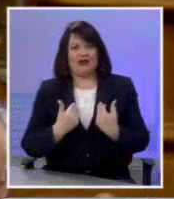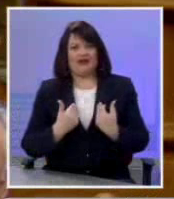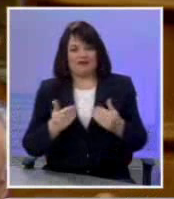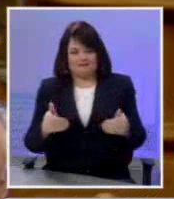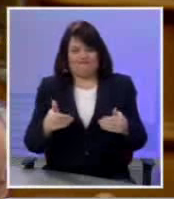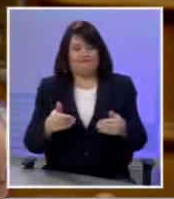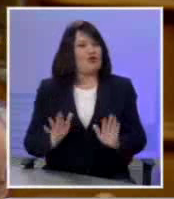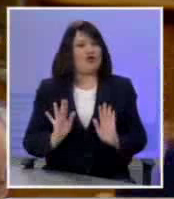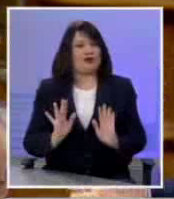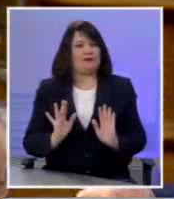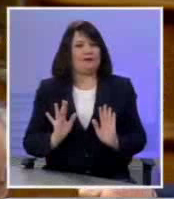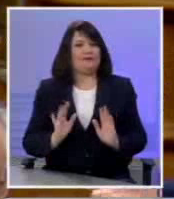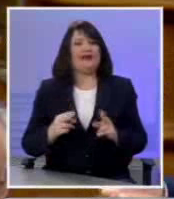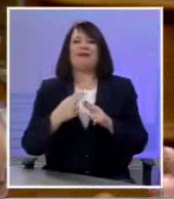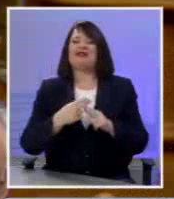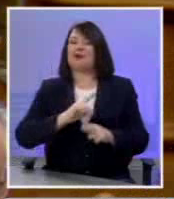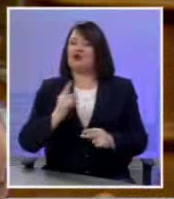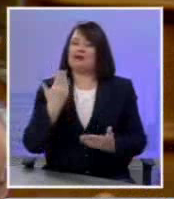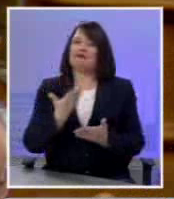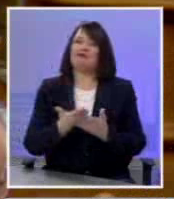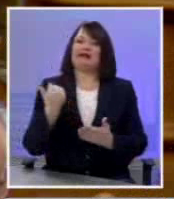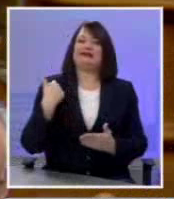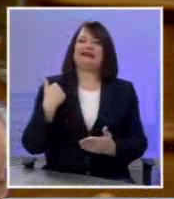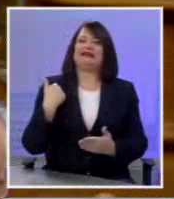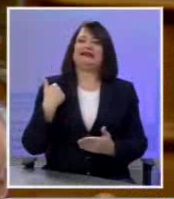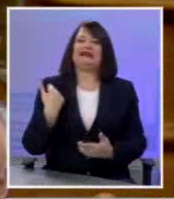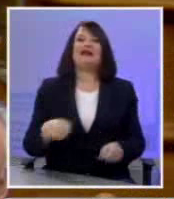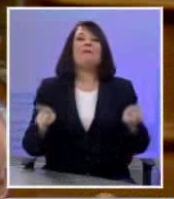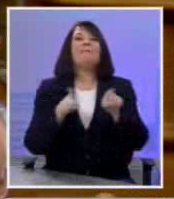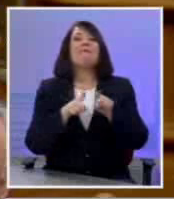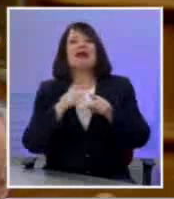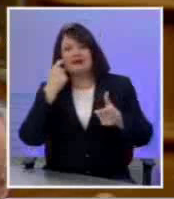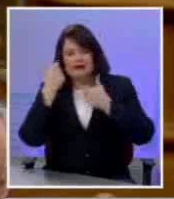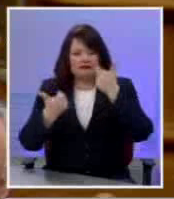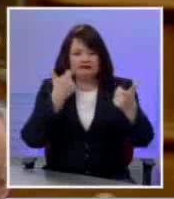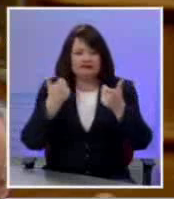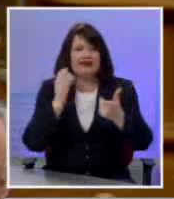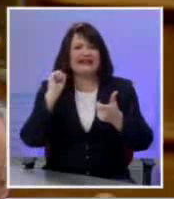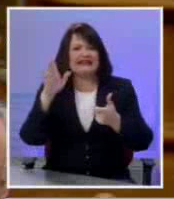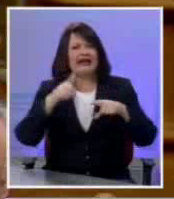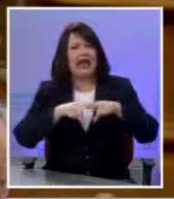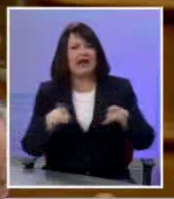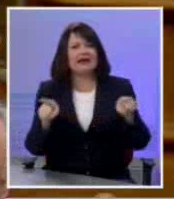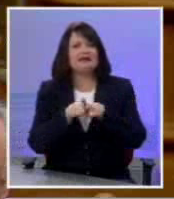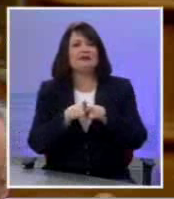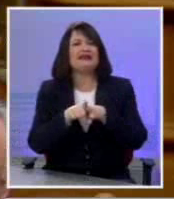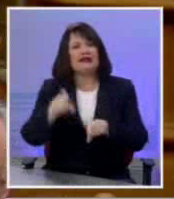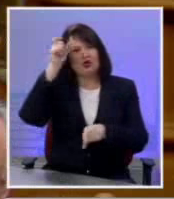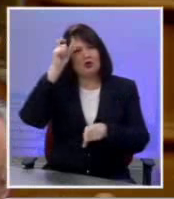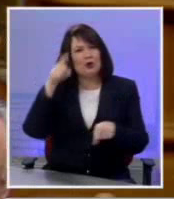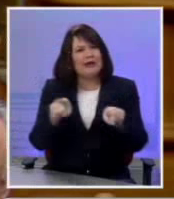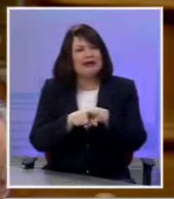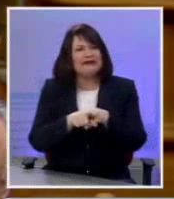στο αίτημα που διατυπώθηκε, όχι επισήμως, να υπάρξουν, λέει, κοινές περιβολές στα ελληνικά χωρικά ύδατα με την τουρκική